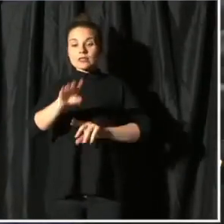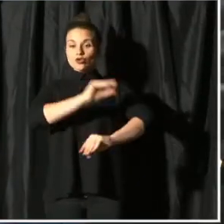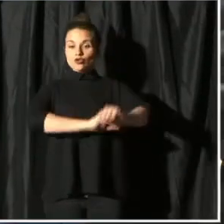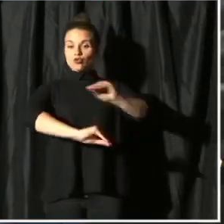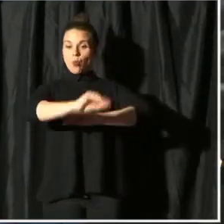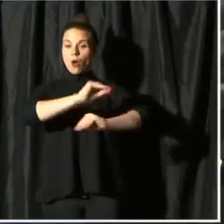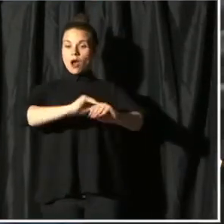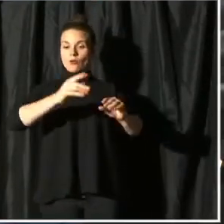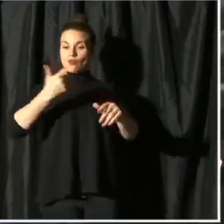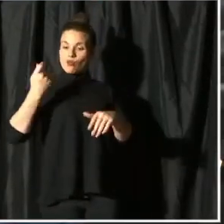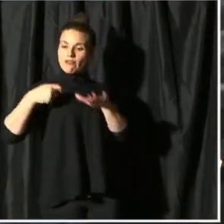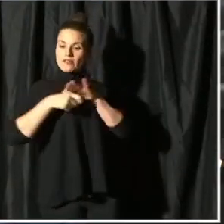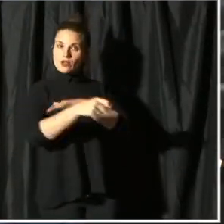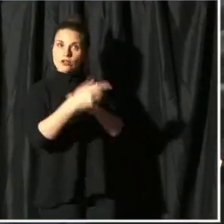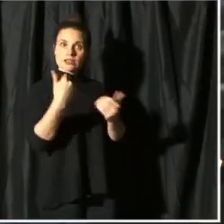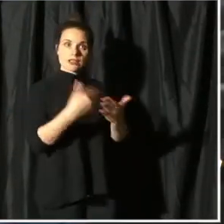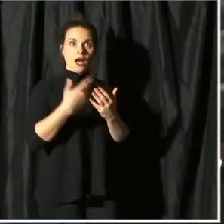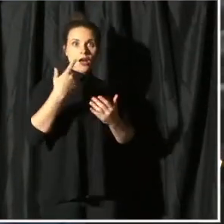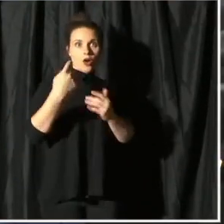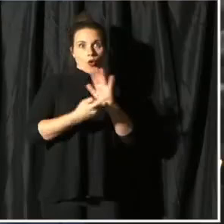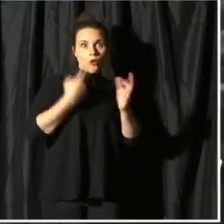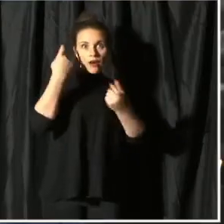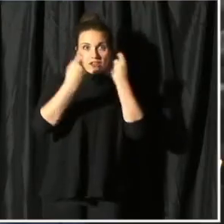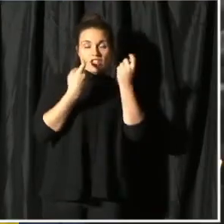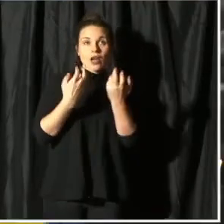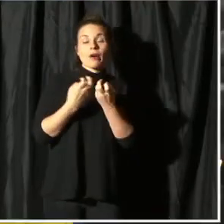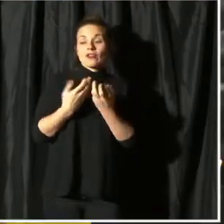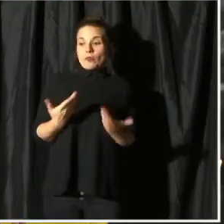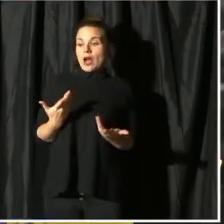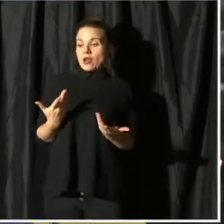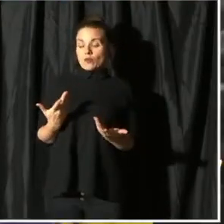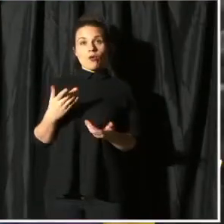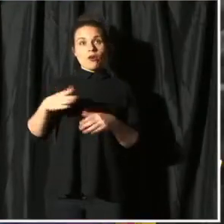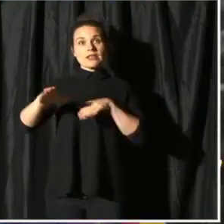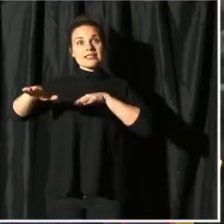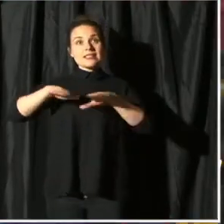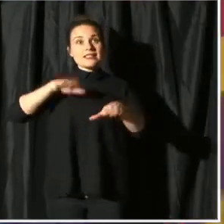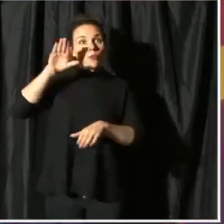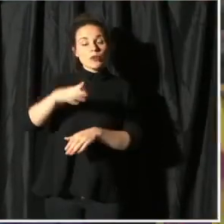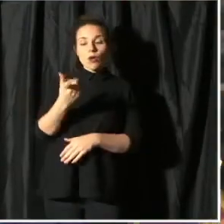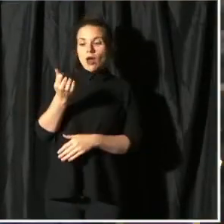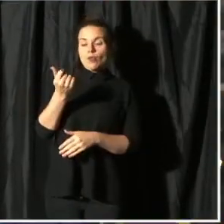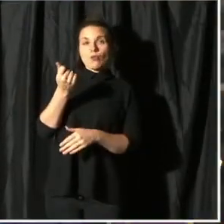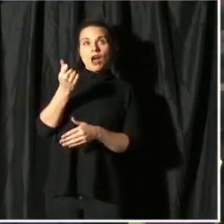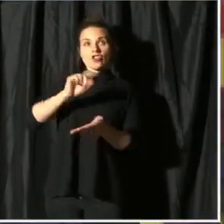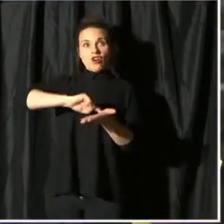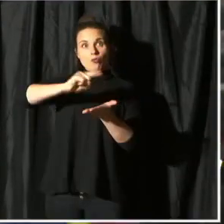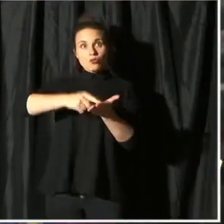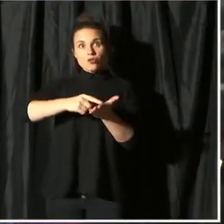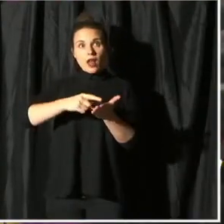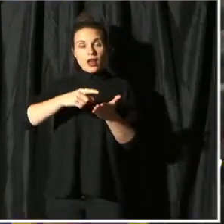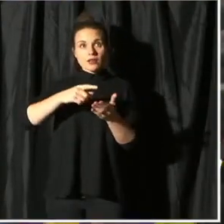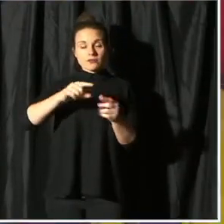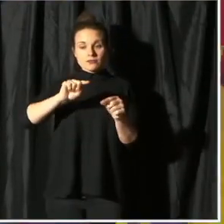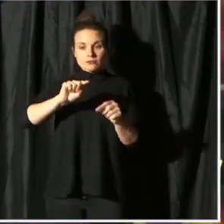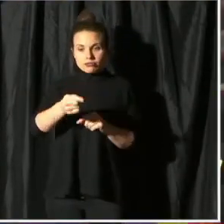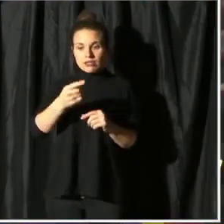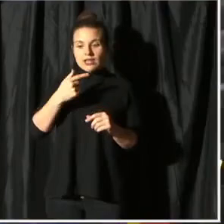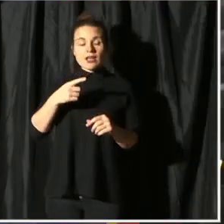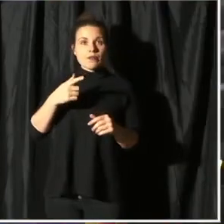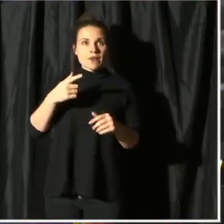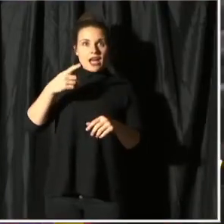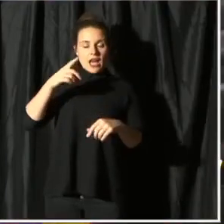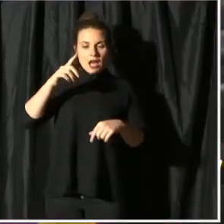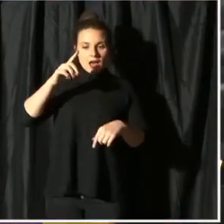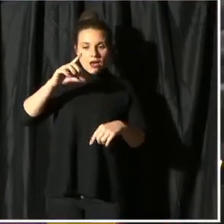revoir là on a des budgets fermé c'est pas c'est pas quelque chose qui peut permettre de soigner parce que les semences et cher on peut avoir des crises sanitaires on